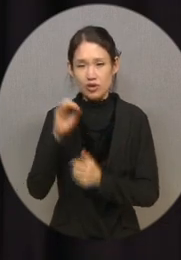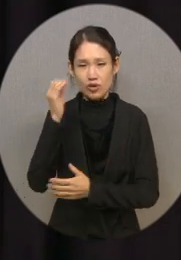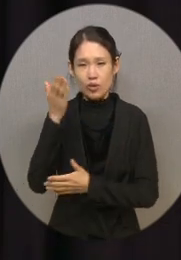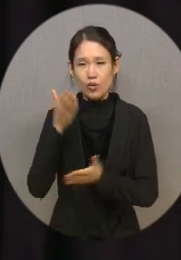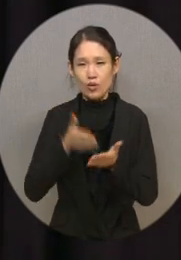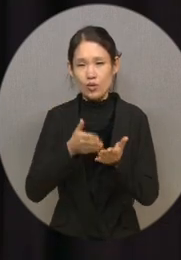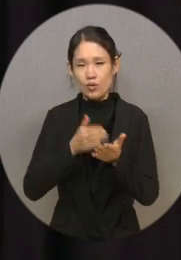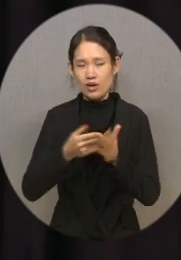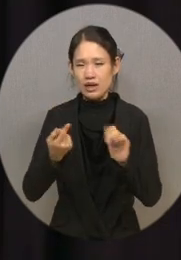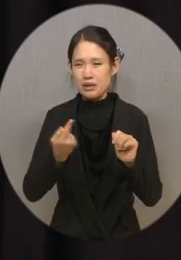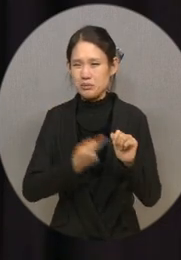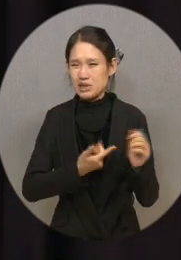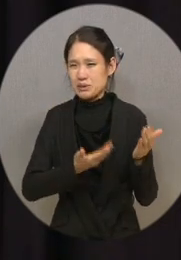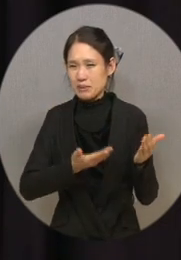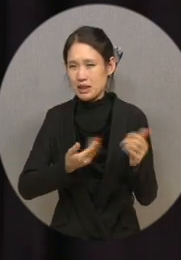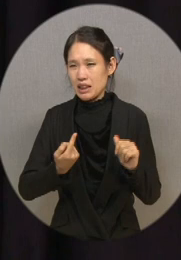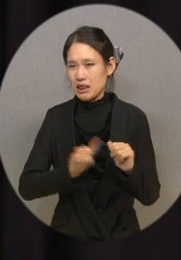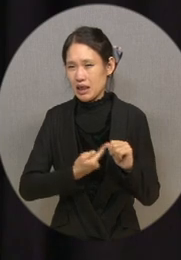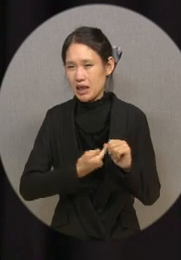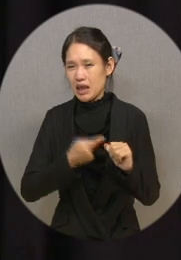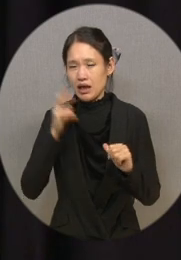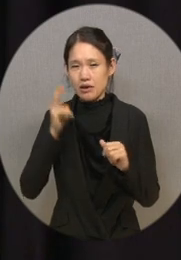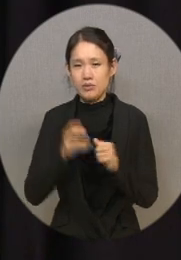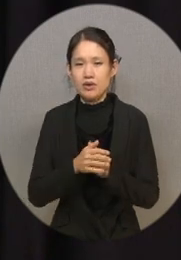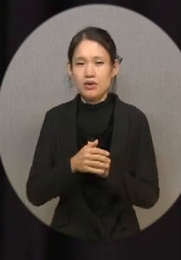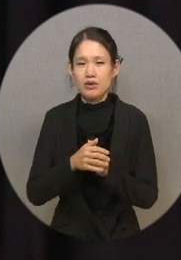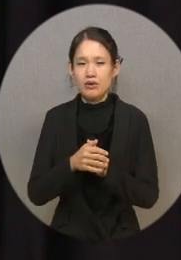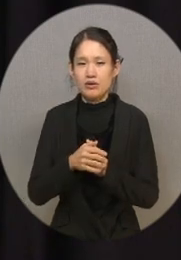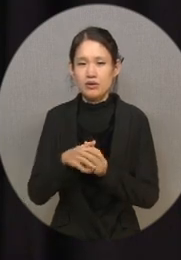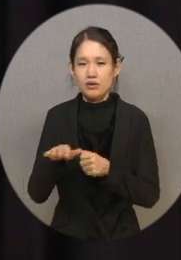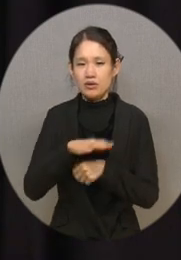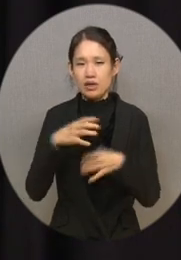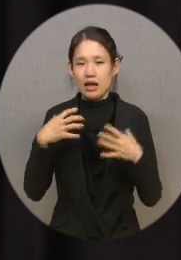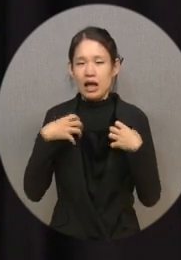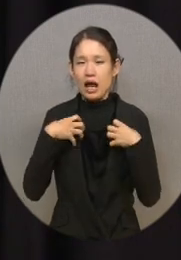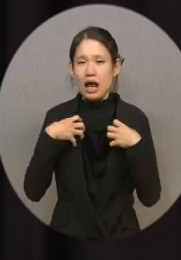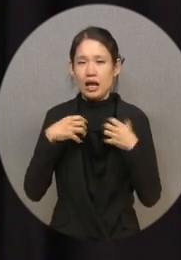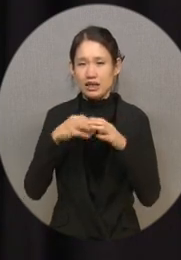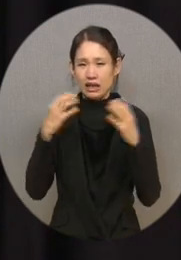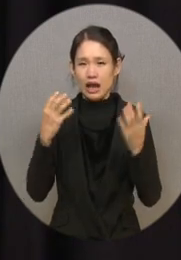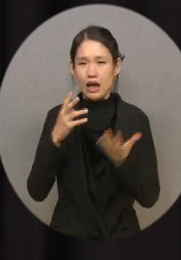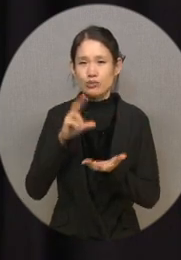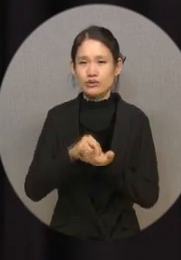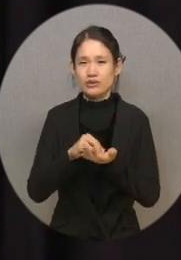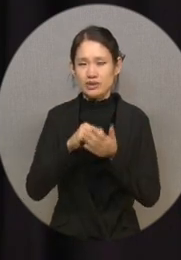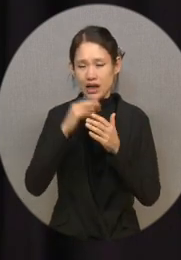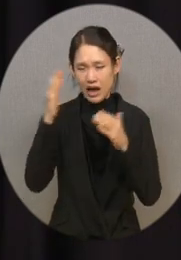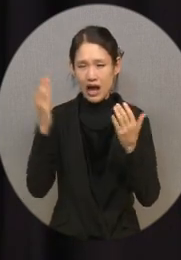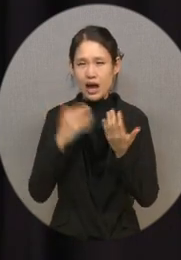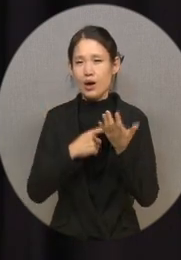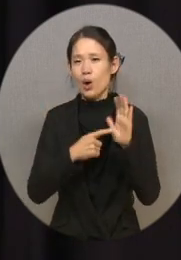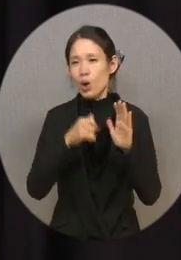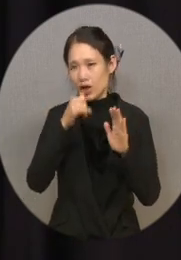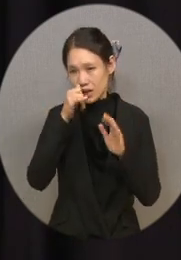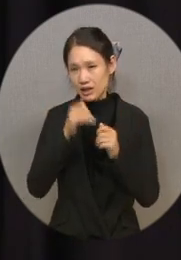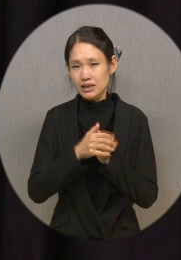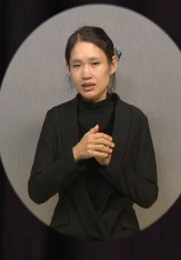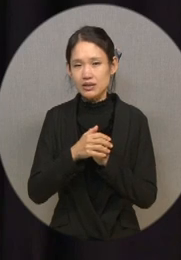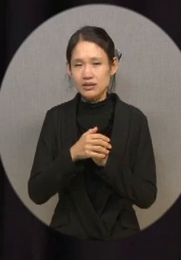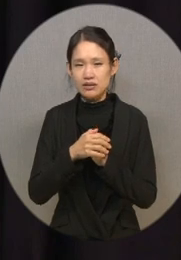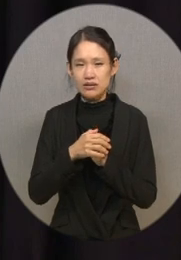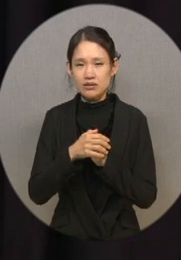많이 비판을 받을 거다. 그러니까는 아예 우리가 갖고 있는 문제점들을 다 공개하자. 그래가지고 우리가